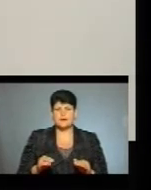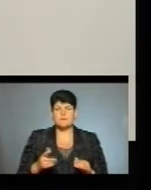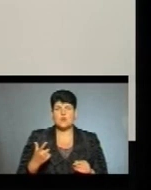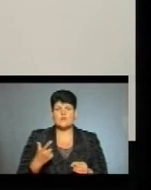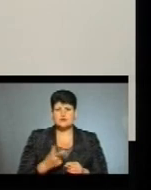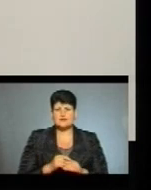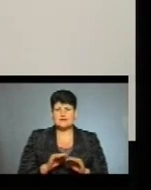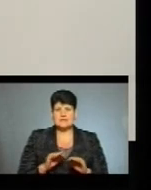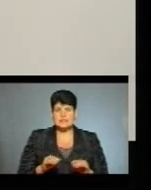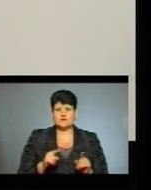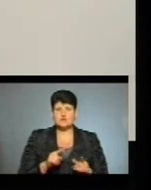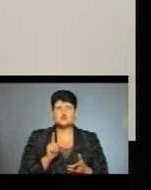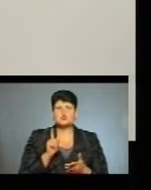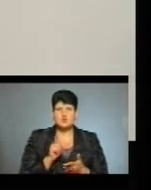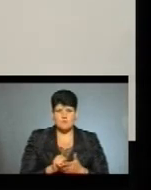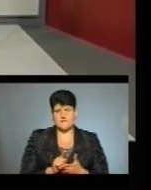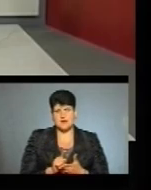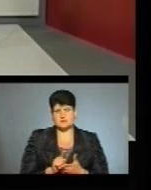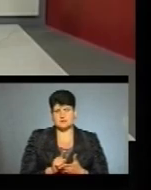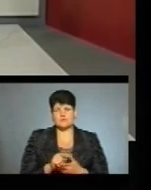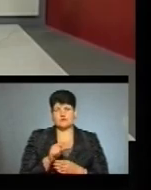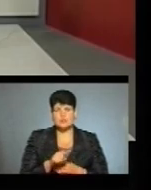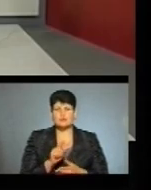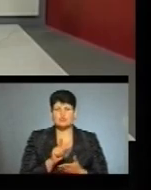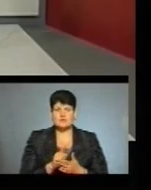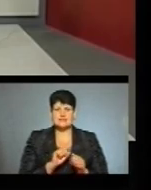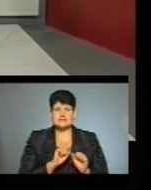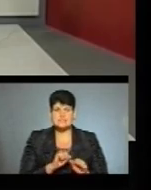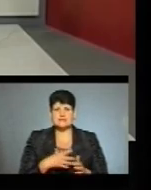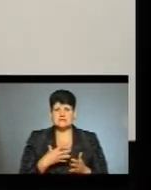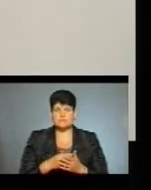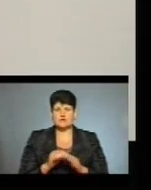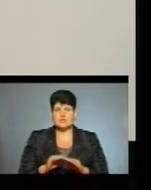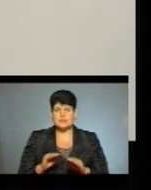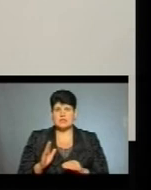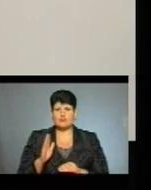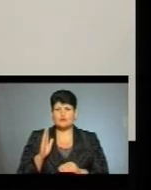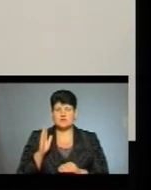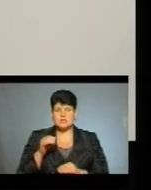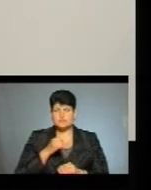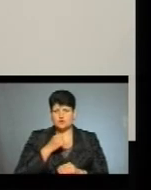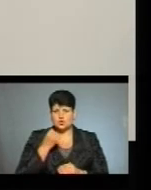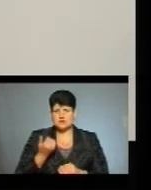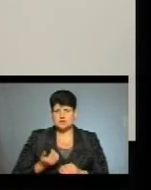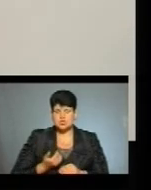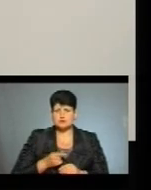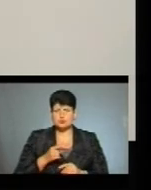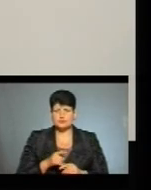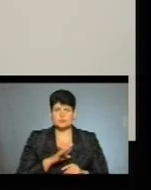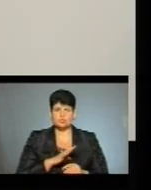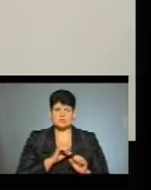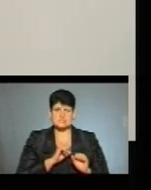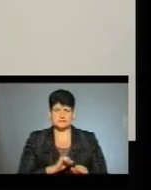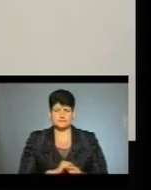провакцинувати дітей, вони зобов'язані. Вони повинні захистити своїх дітей і в подальше, в доросле життя, щоб вони теж йшли